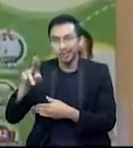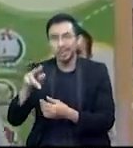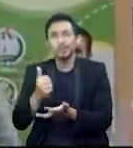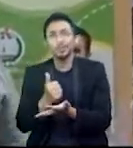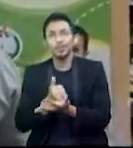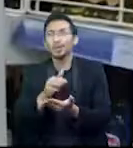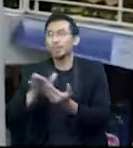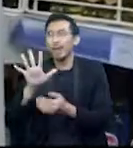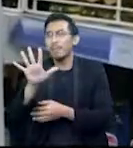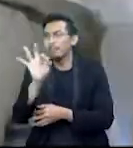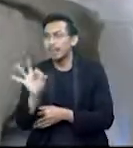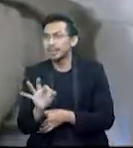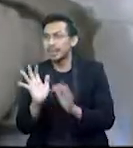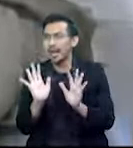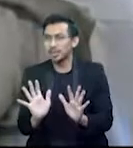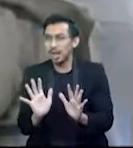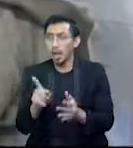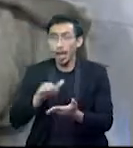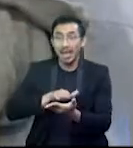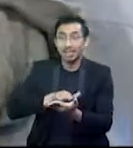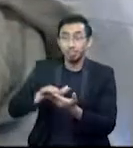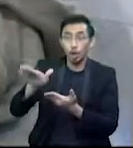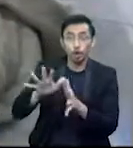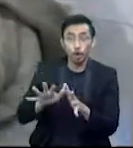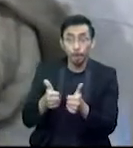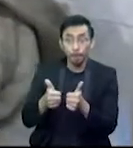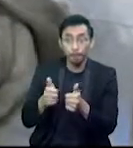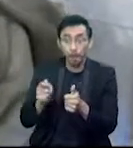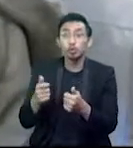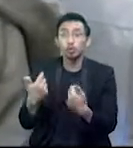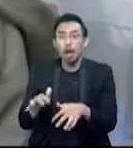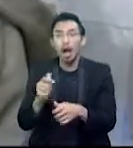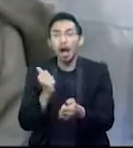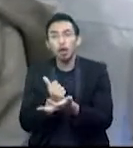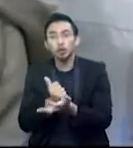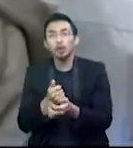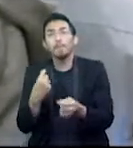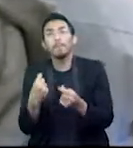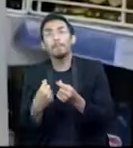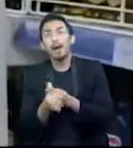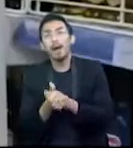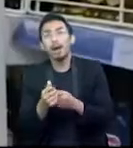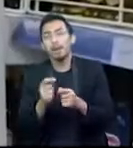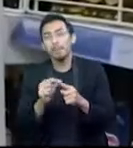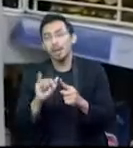sementara jika diekspor dengan kondisi siap pakai Para pemilik perusahaan harus membayar pajak 15%